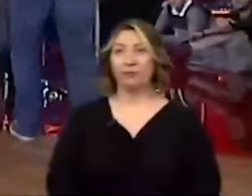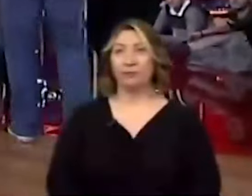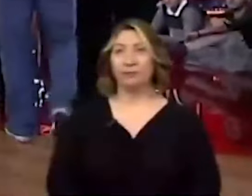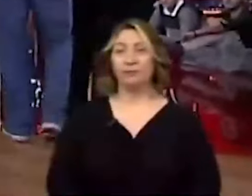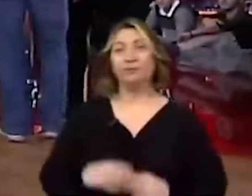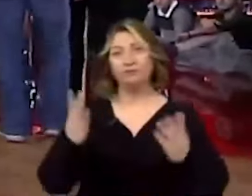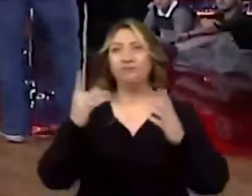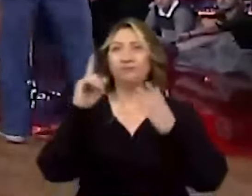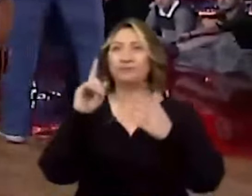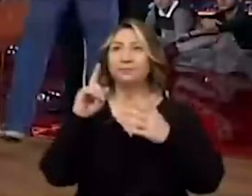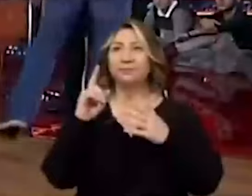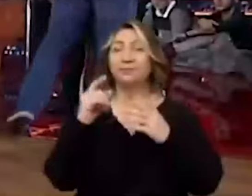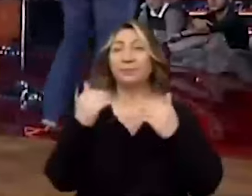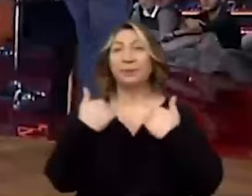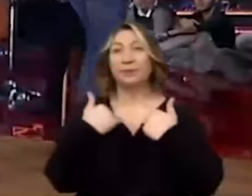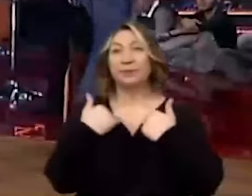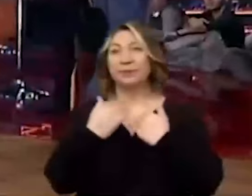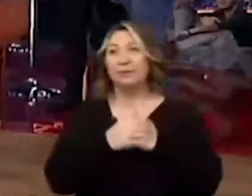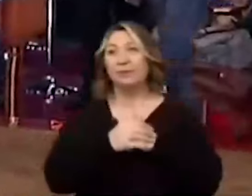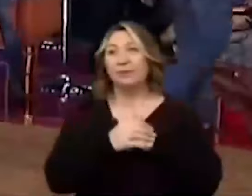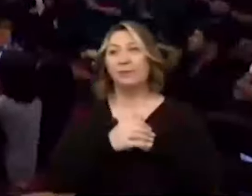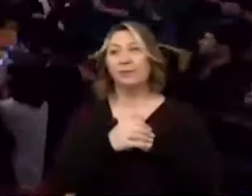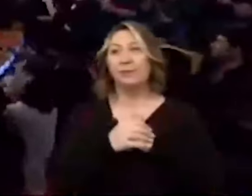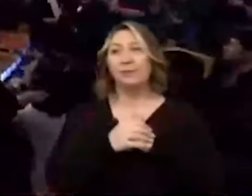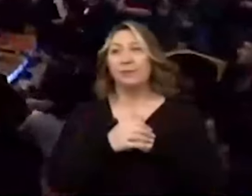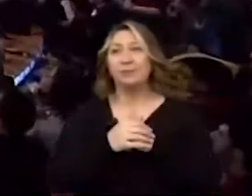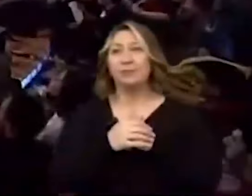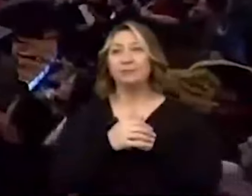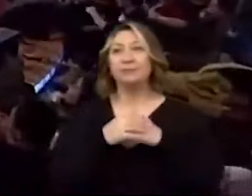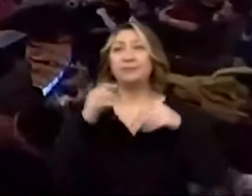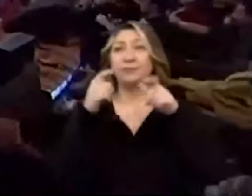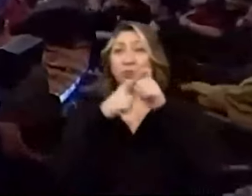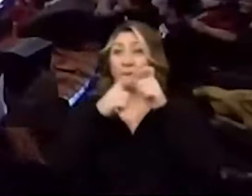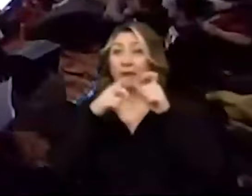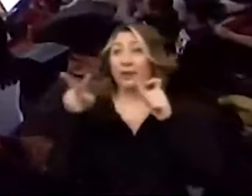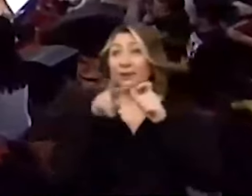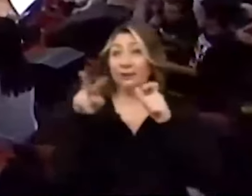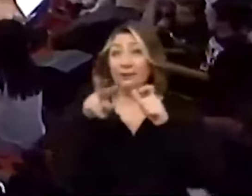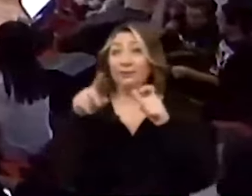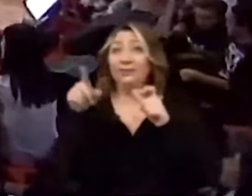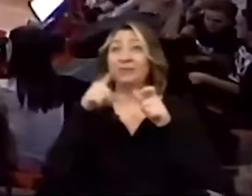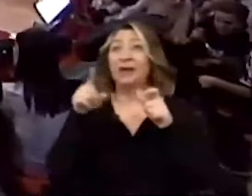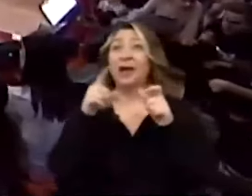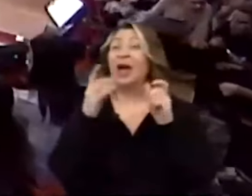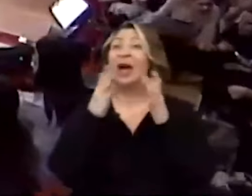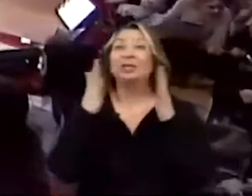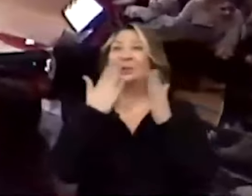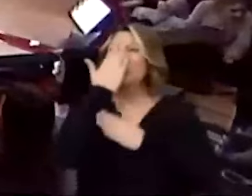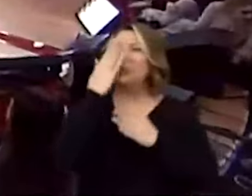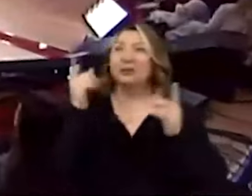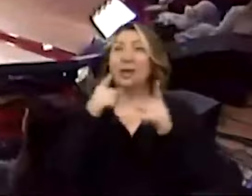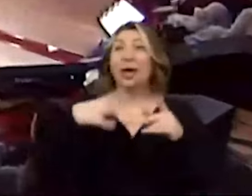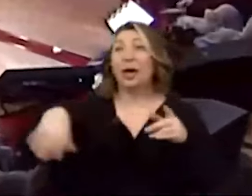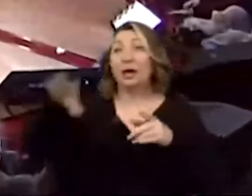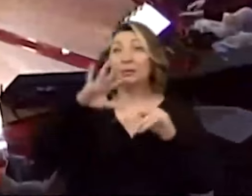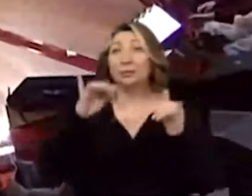Şey yapalım, bir yazar turu yani yapalım. Bence şöyle Fatih ve Gökhan. Çünkü herkes, birbirlerine acayip gıcıklar. Herkes